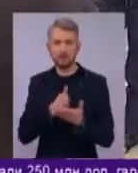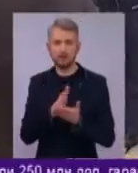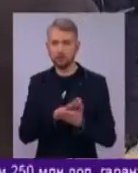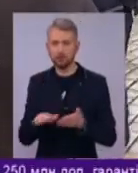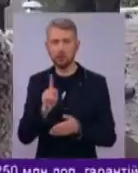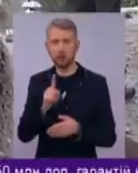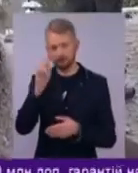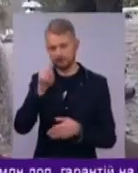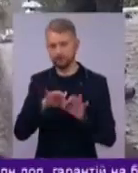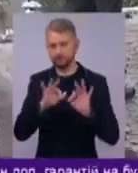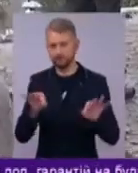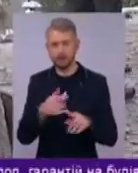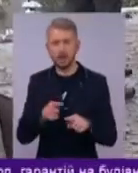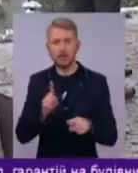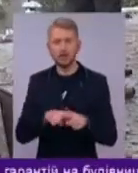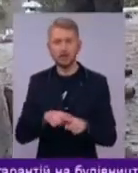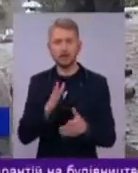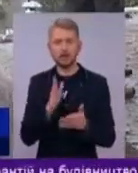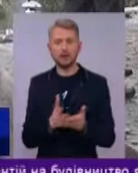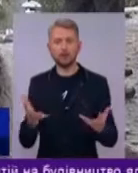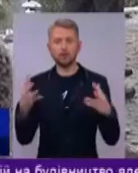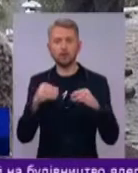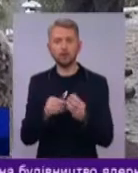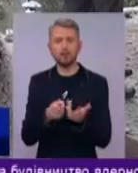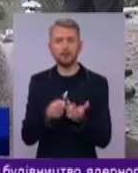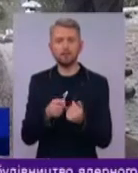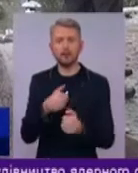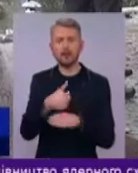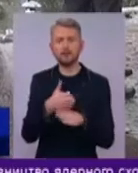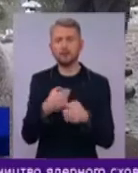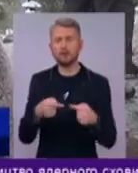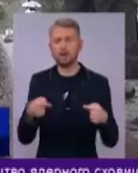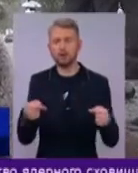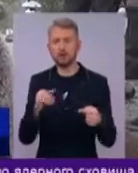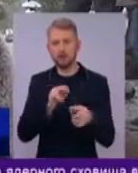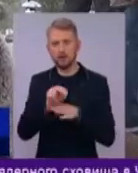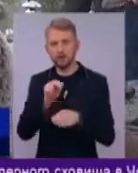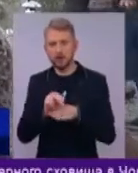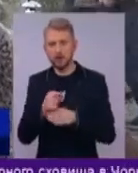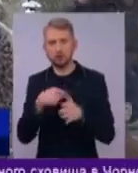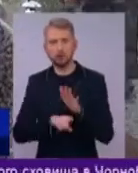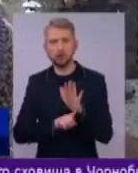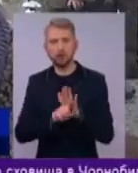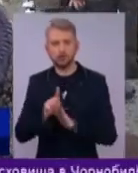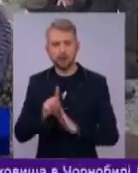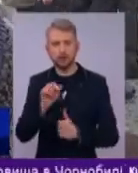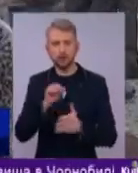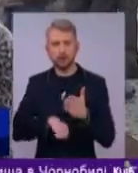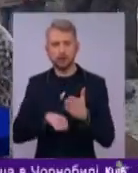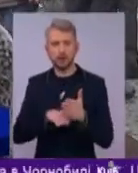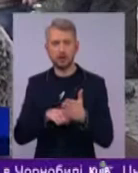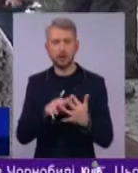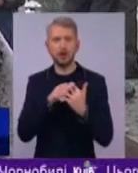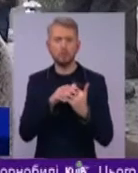знає на п'ятірку. Це є сукупний набір інструментів, і навчань. Тобто починаючи від